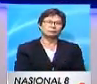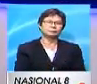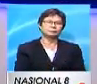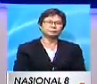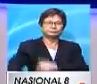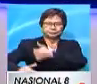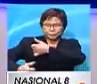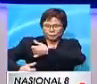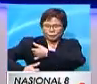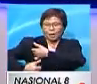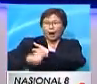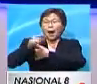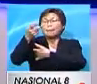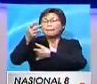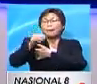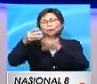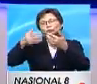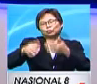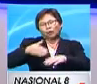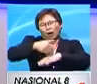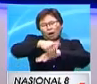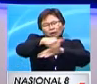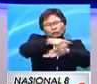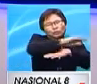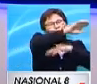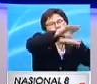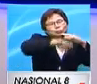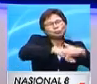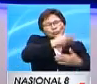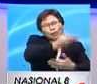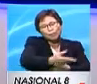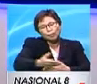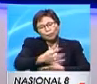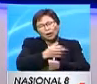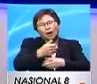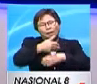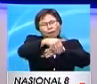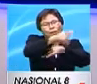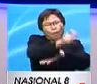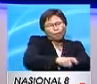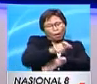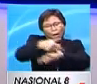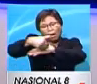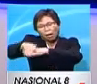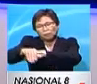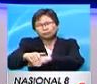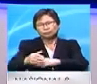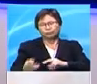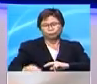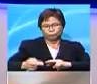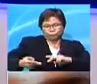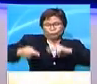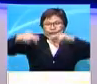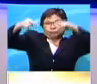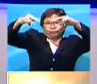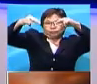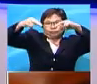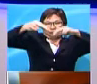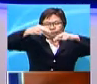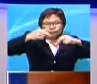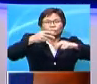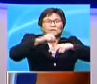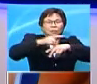angkatan tentera Malaysia ATM telah menggerakkan semua aset dan kekuatan bagi meningkatkan kawalan keselamatan di perairan